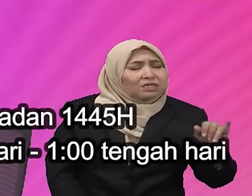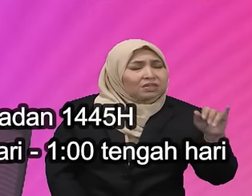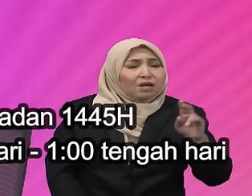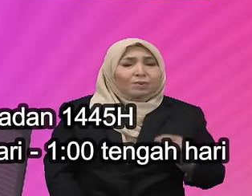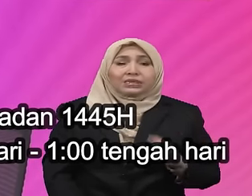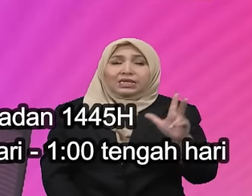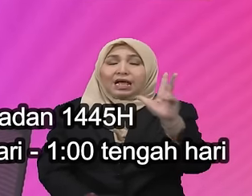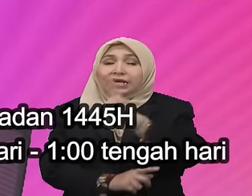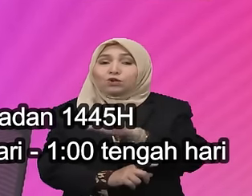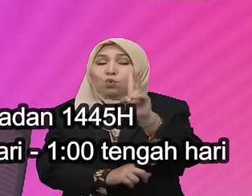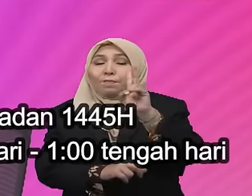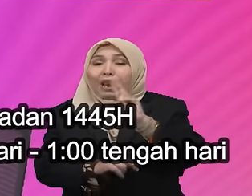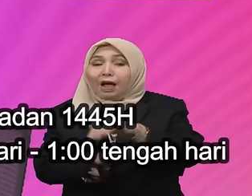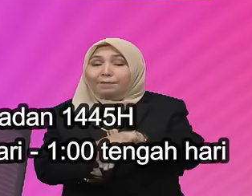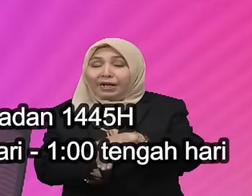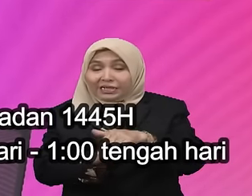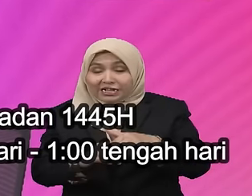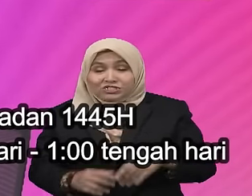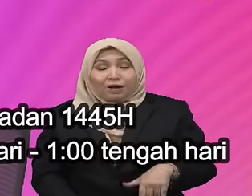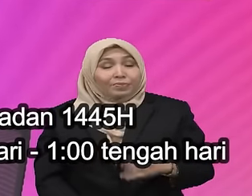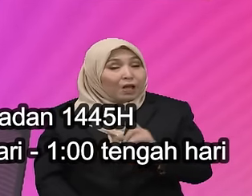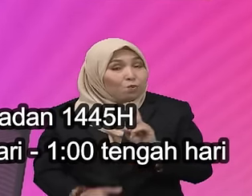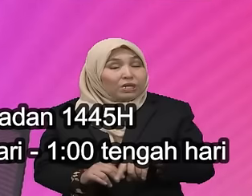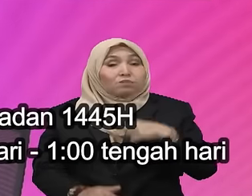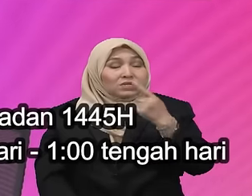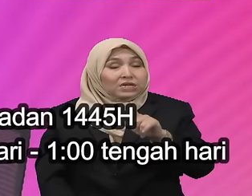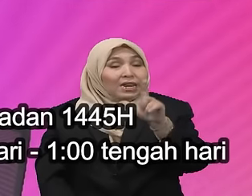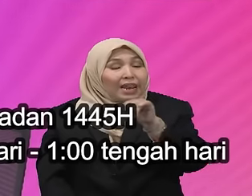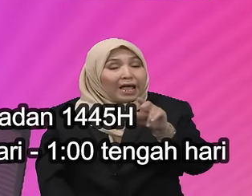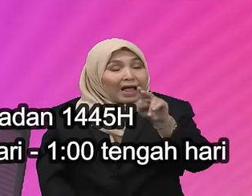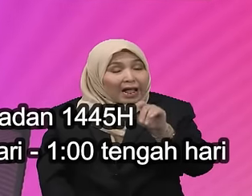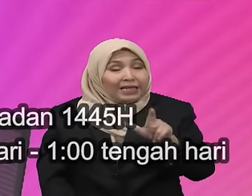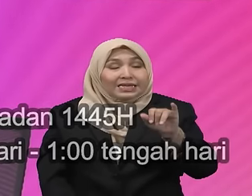Tiga hari dua malam package. Tak boleh. Jelaskan. La ilam.